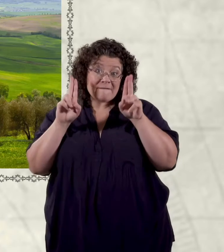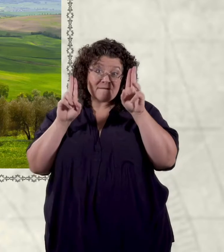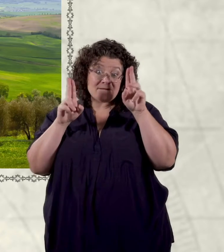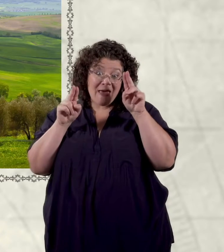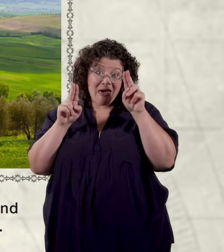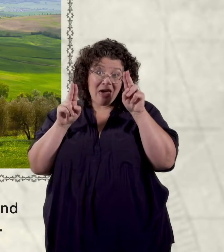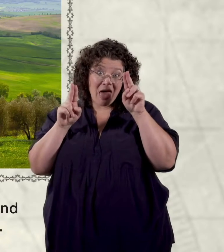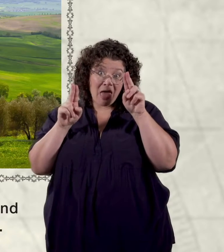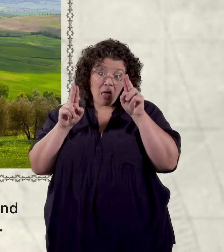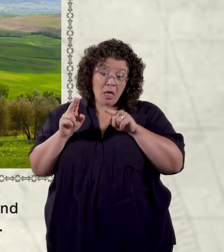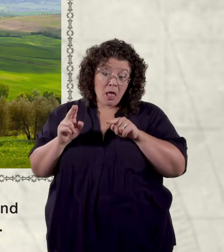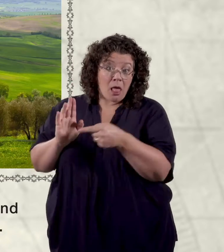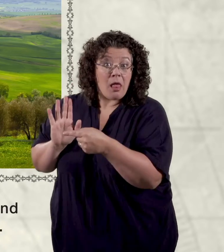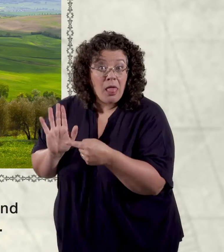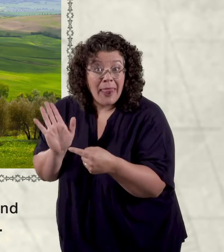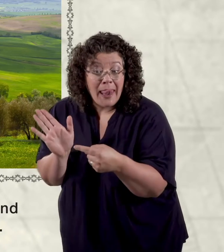Nawr te.